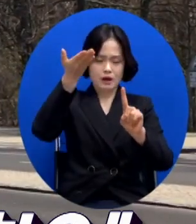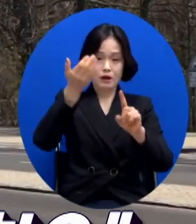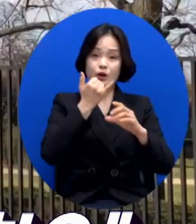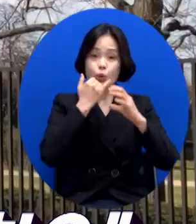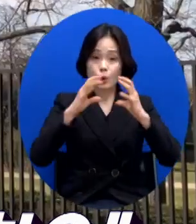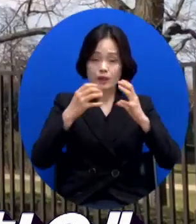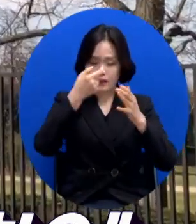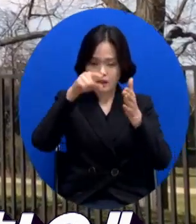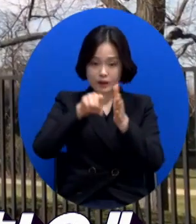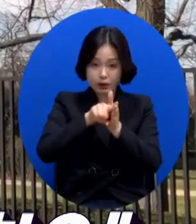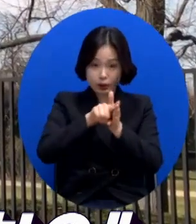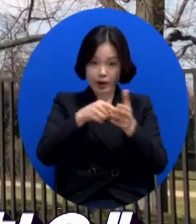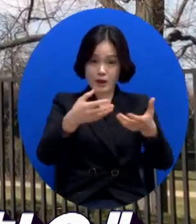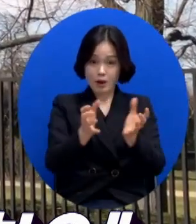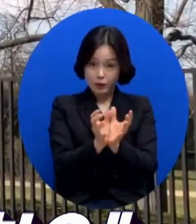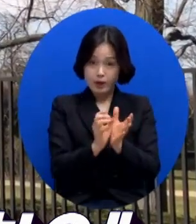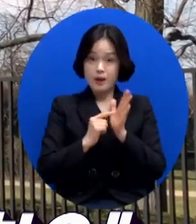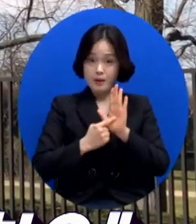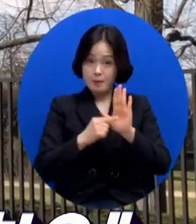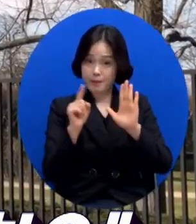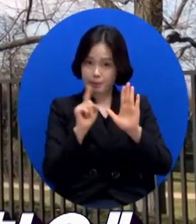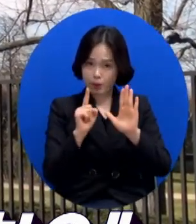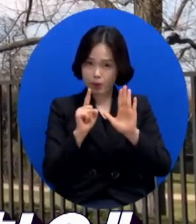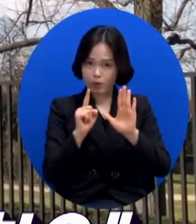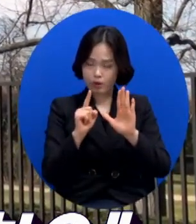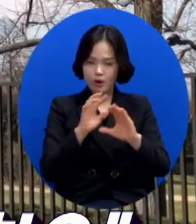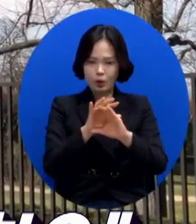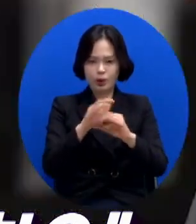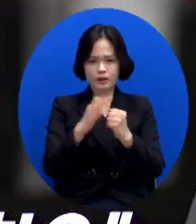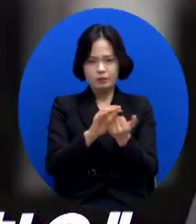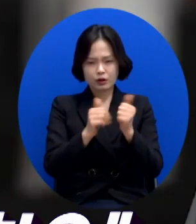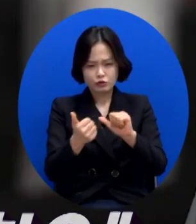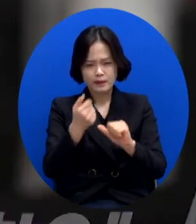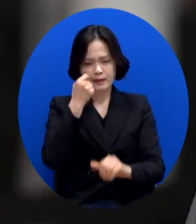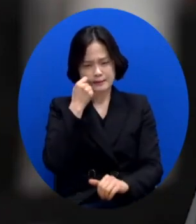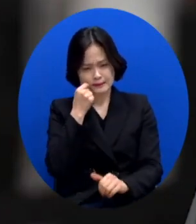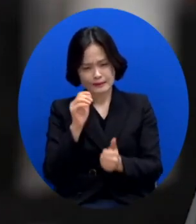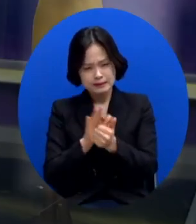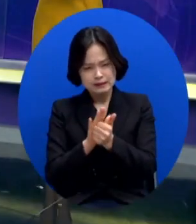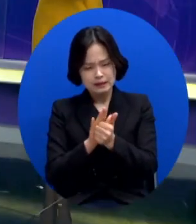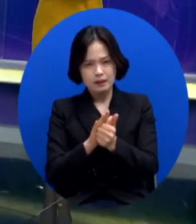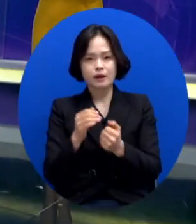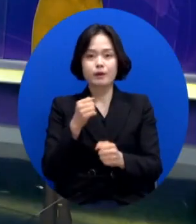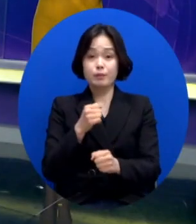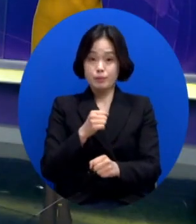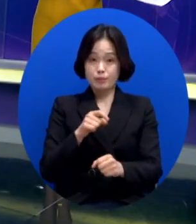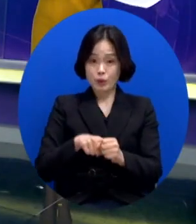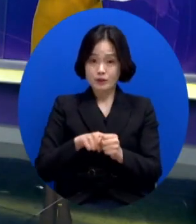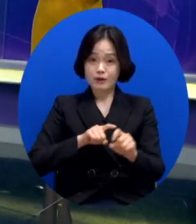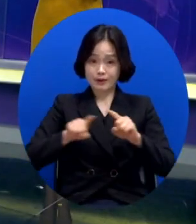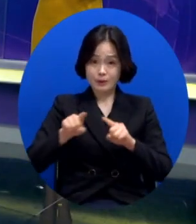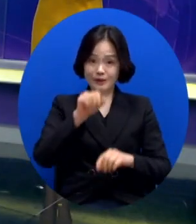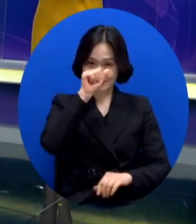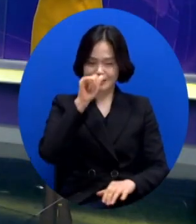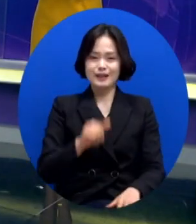코로나 로 목숨을 잃은 사람들을 애도하기 위한 캠페인을 시작했습니다 으